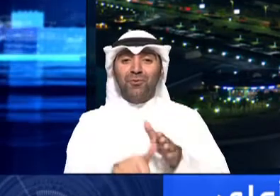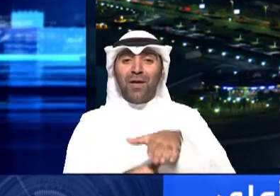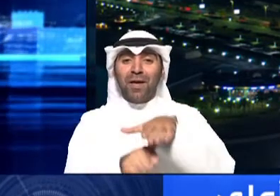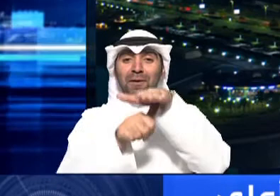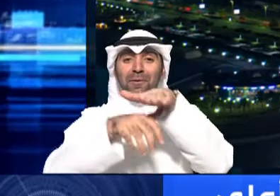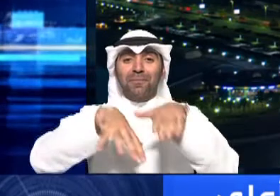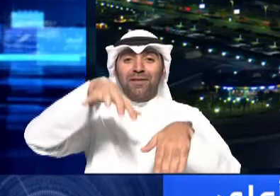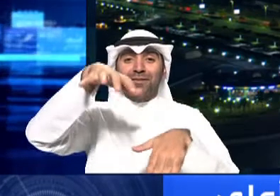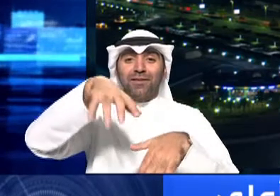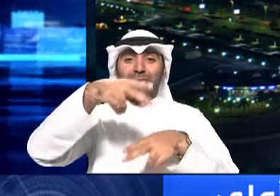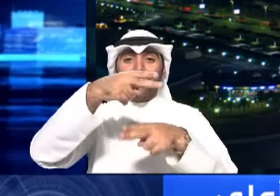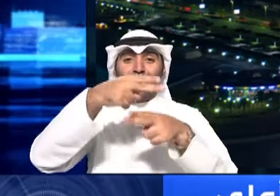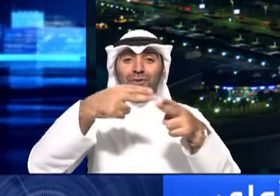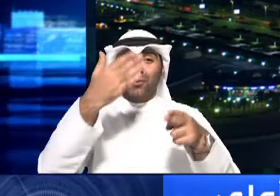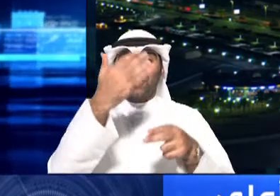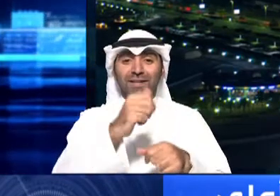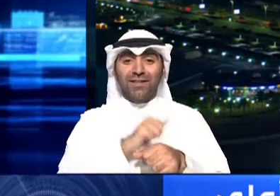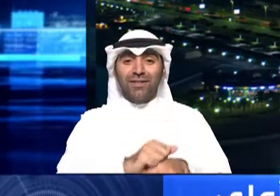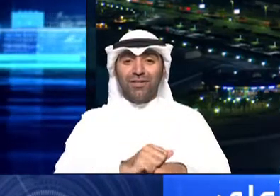الشيخ صباح